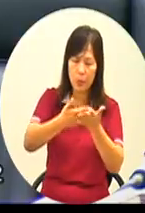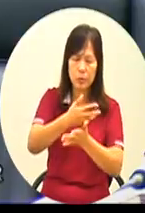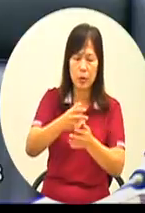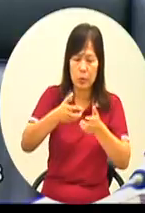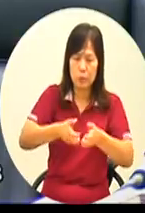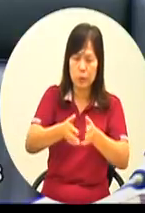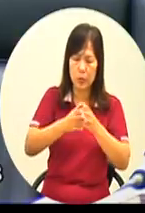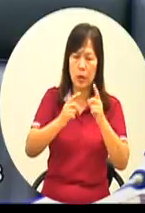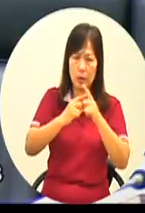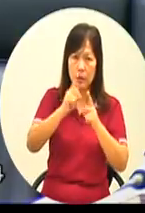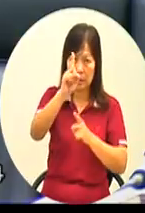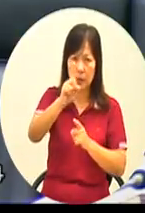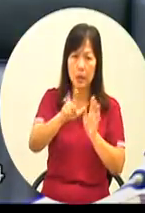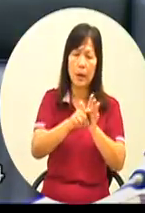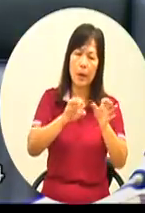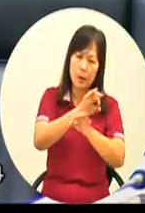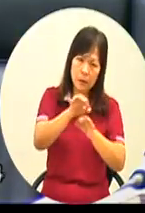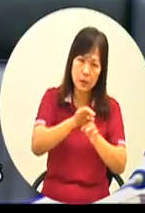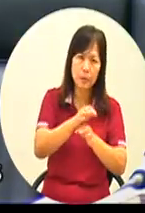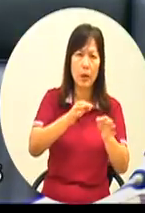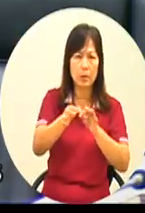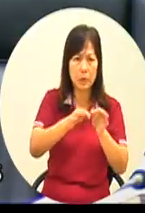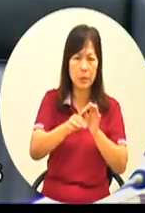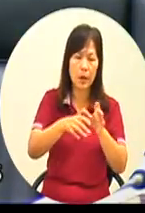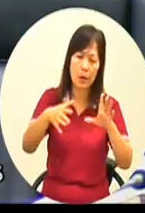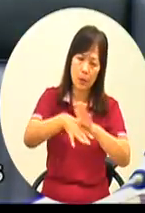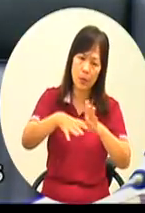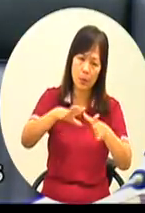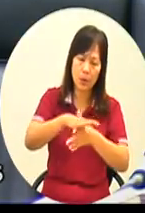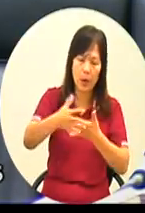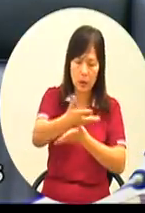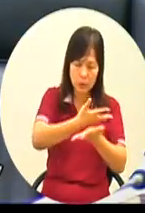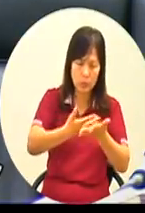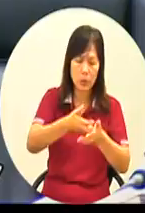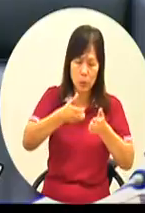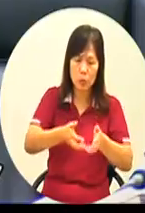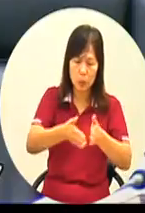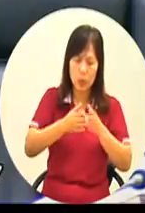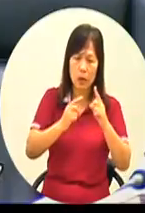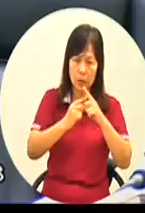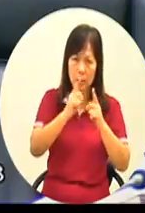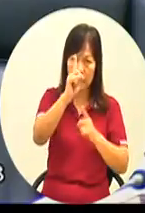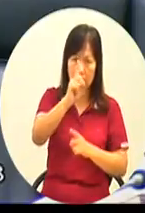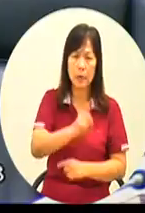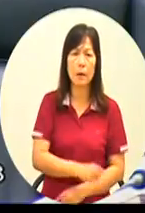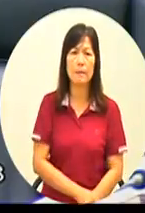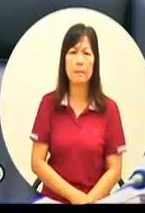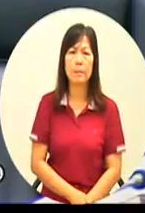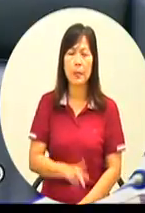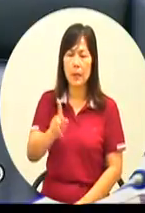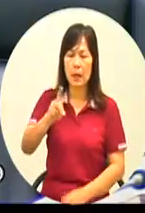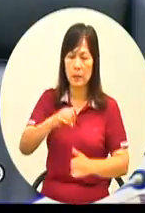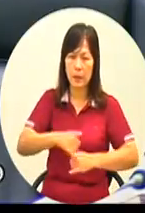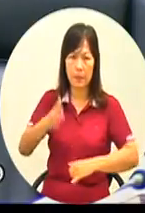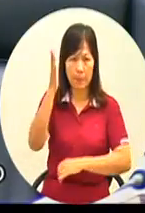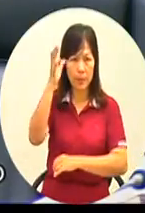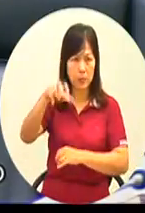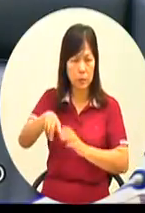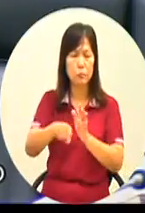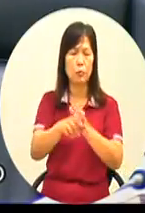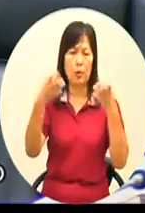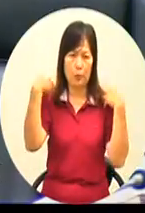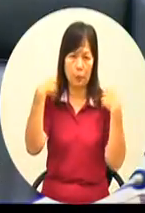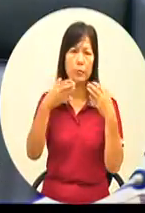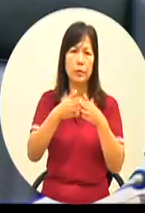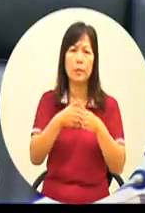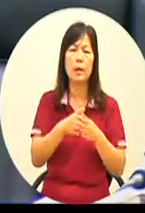括经贸包括文化交流方面重要人才。那这个其实要透过民政局，因为民政局你不